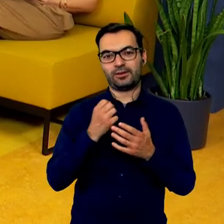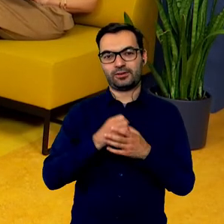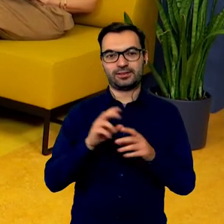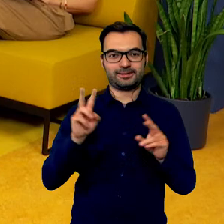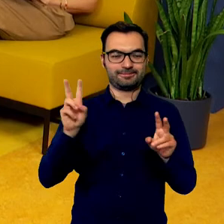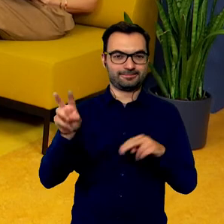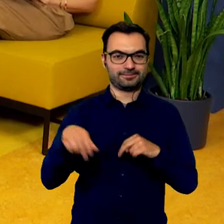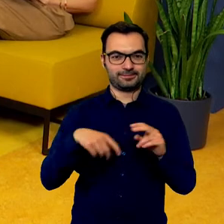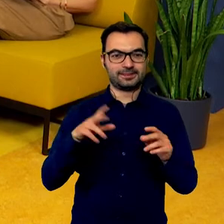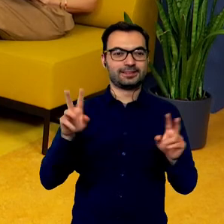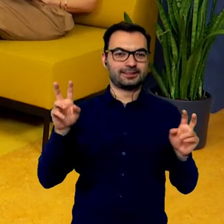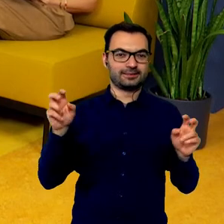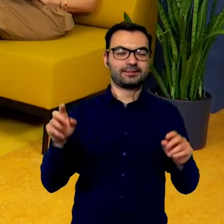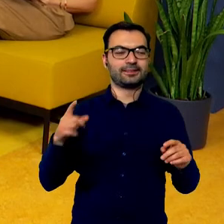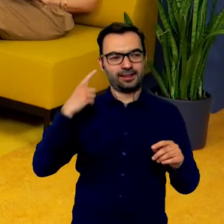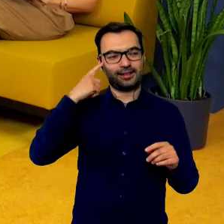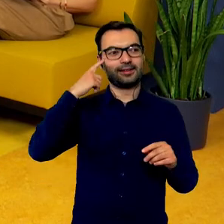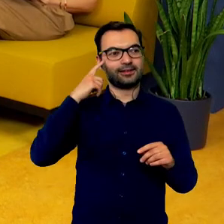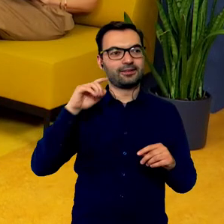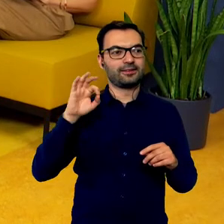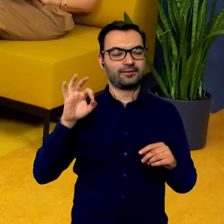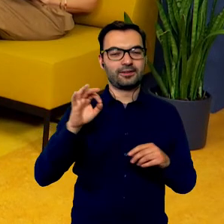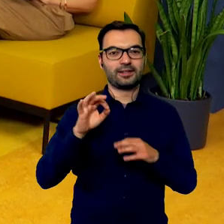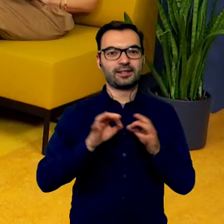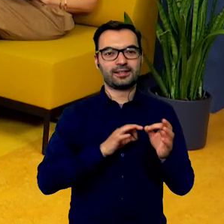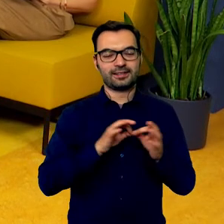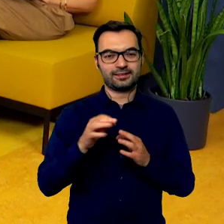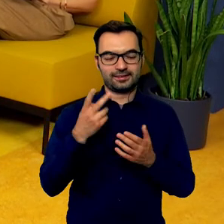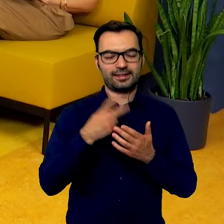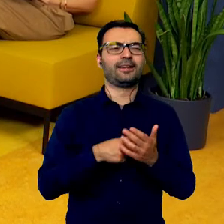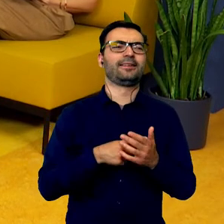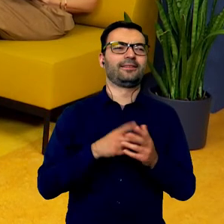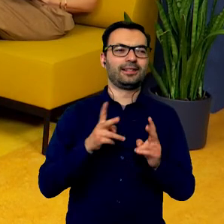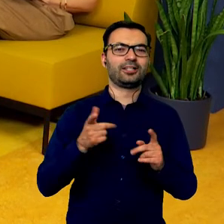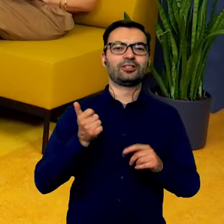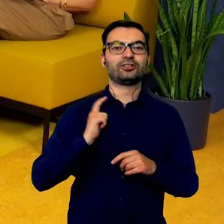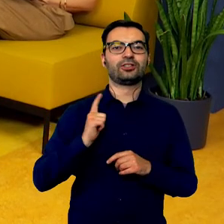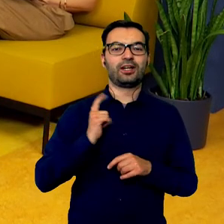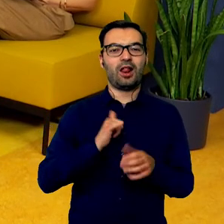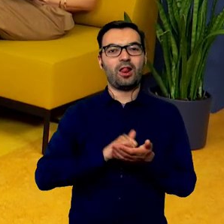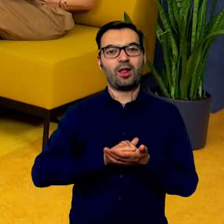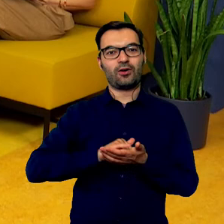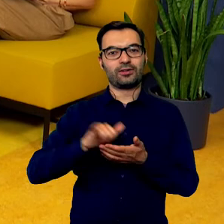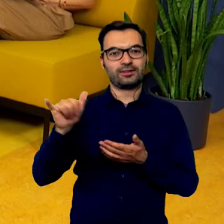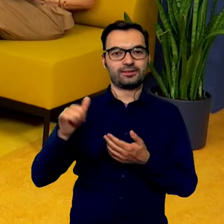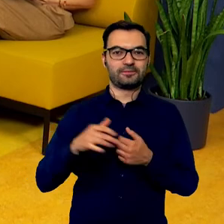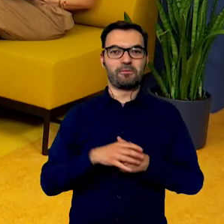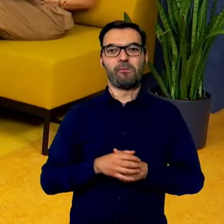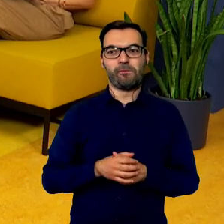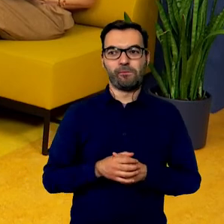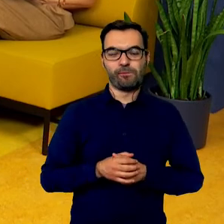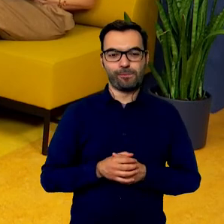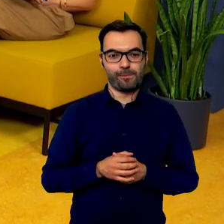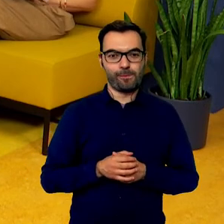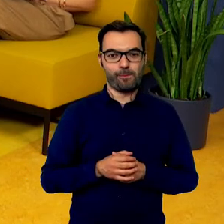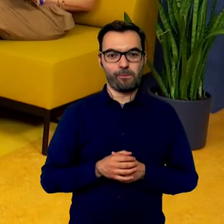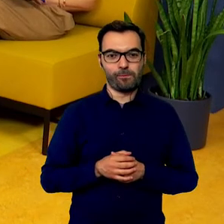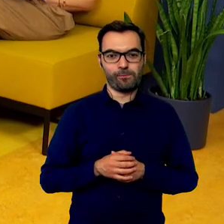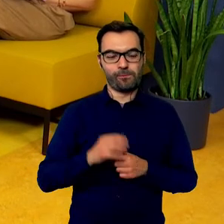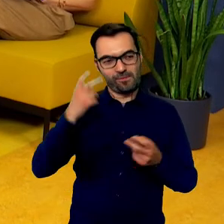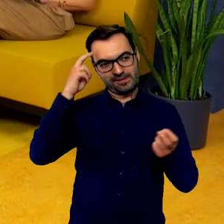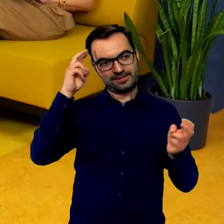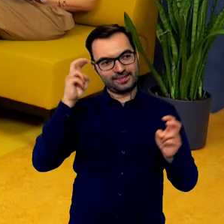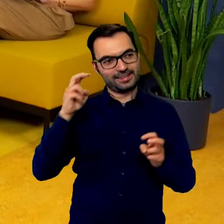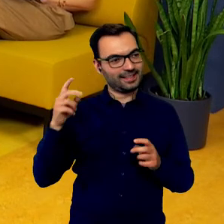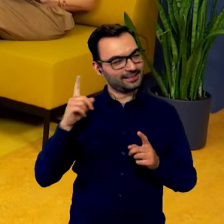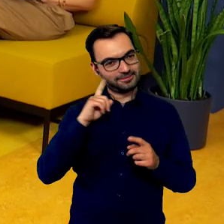o tym zapomniałam, przypomniałam sobie z pani opowieści, że czekały na lotnisku. Jakby ta fantazja czasami